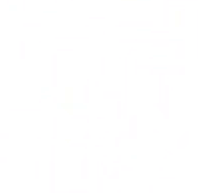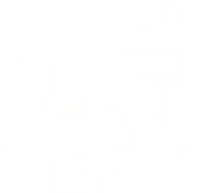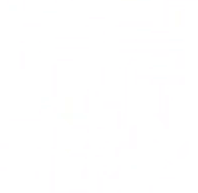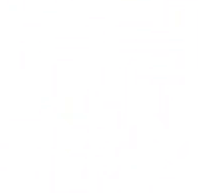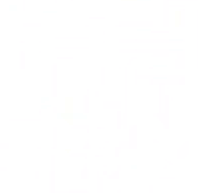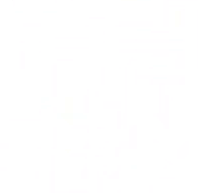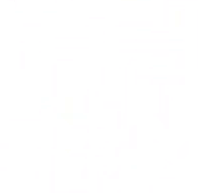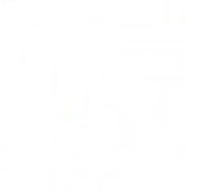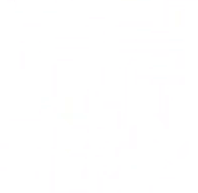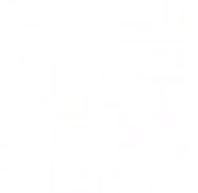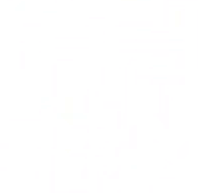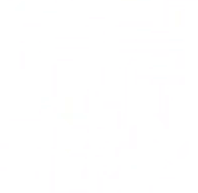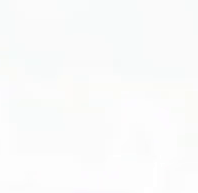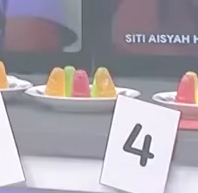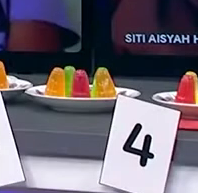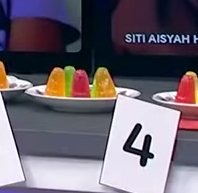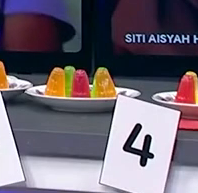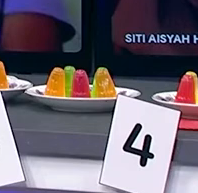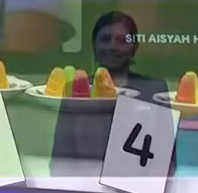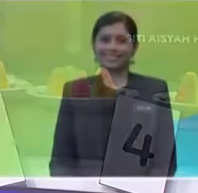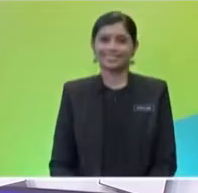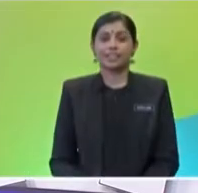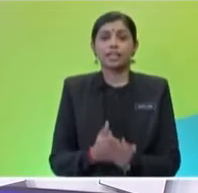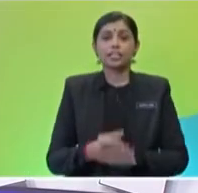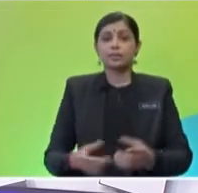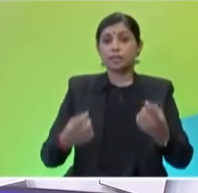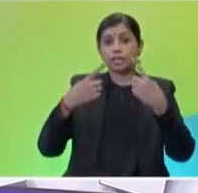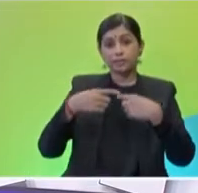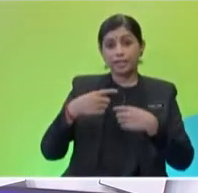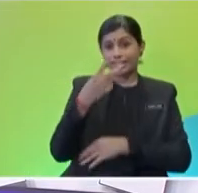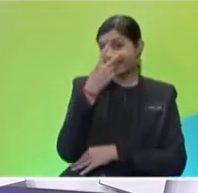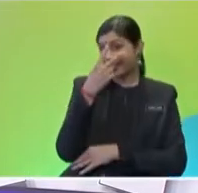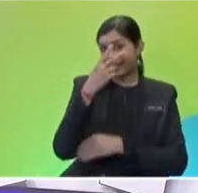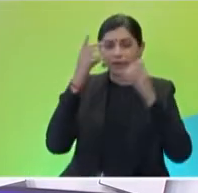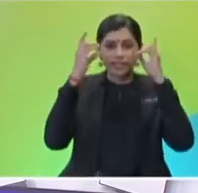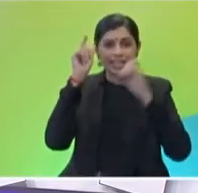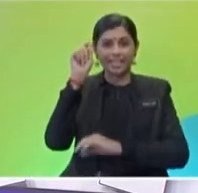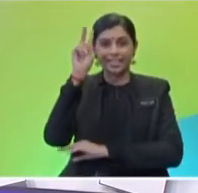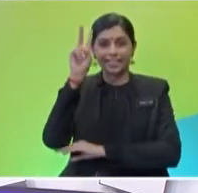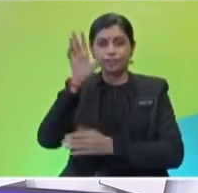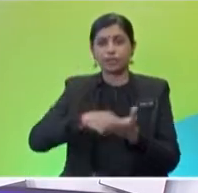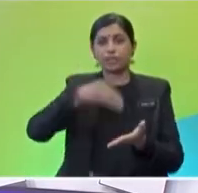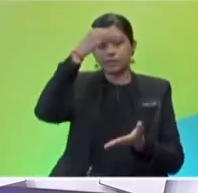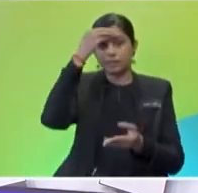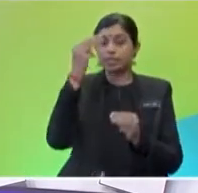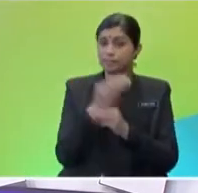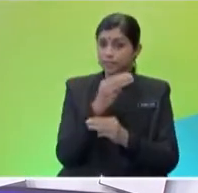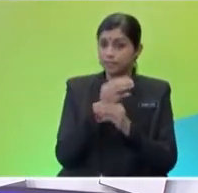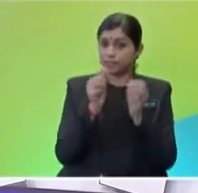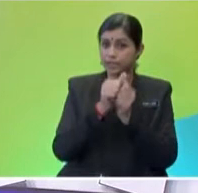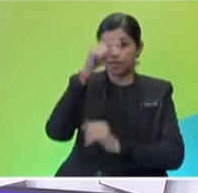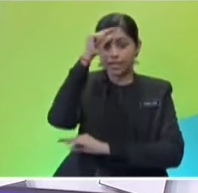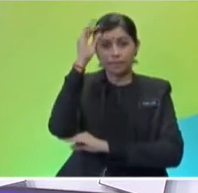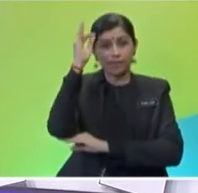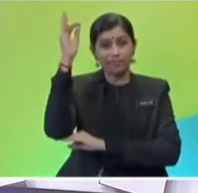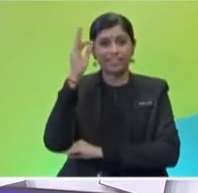Didik TV KPM. Selamat kembali menonton Didik TV KPM. Masih lagi bersama dengan Abang Fizi, Cikgu Azizul